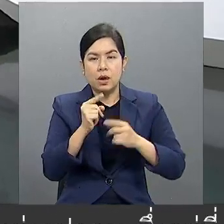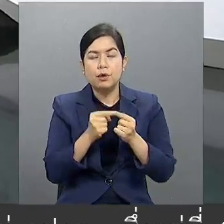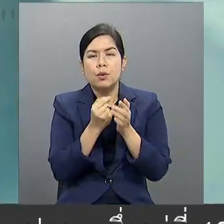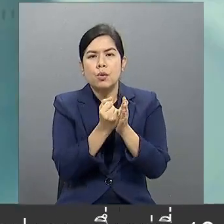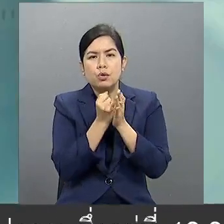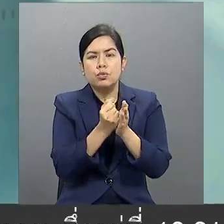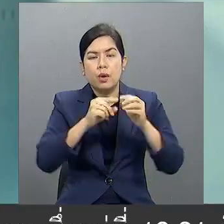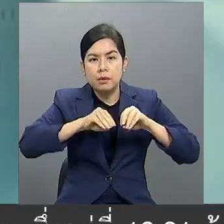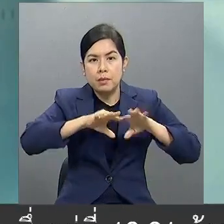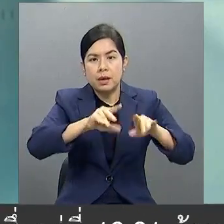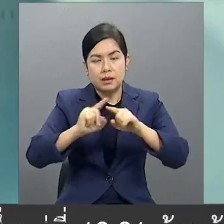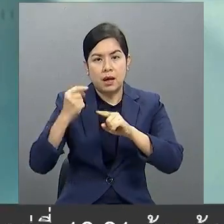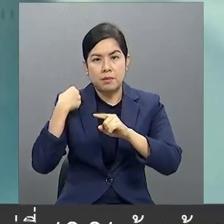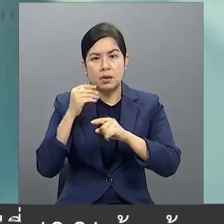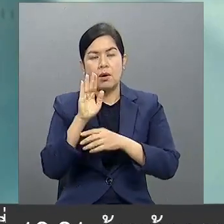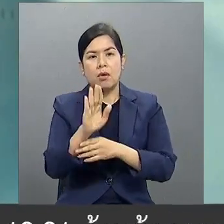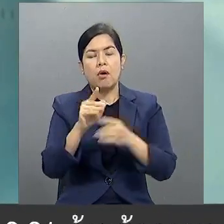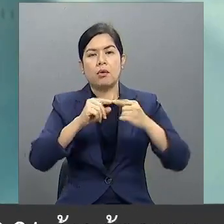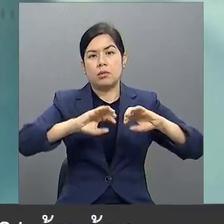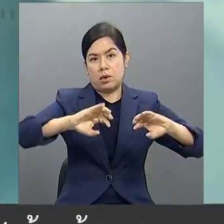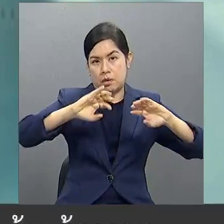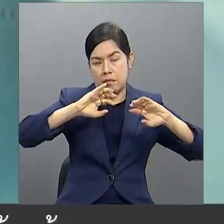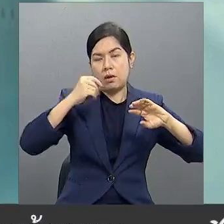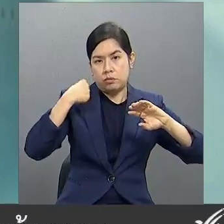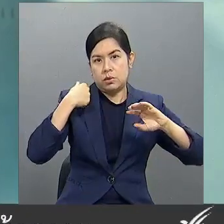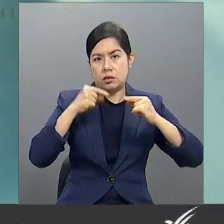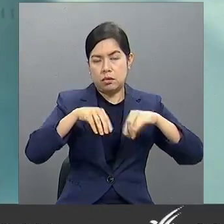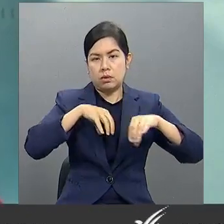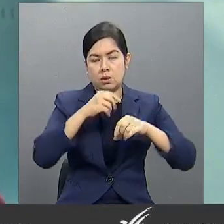และทำให้รัฐเนี่ยใช้กำลังใช้แรงน้อยลงและใช้เงินน้อยลงด้